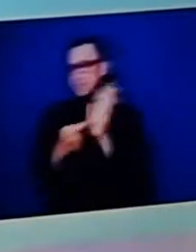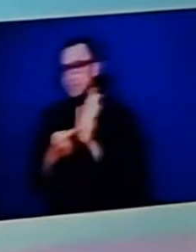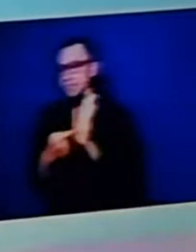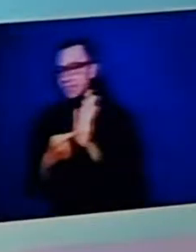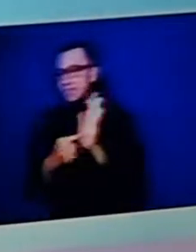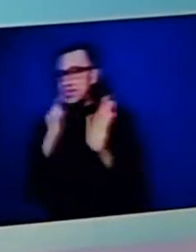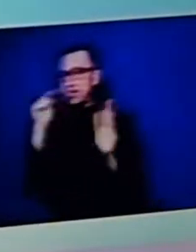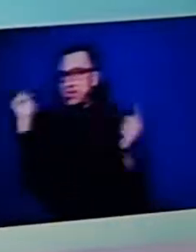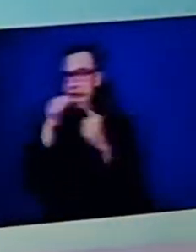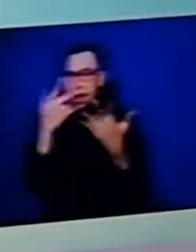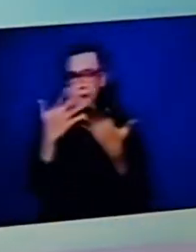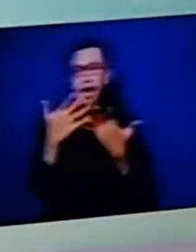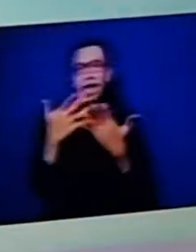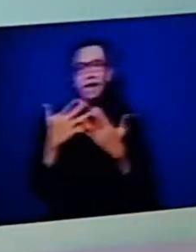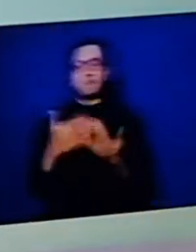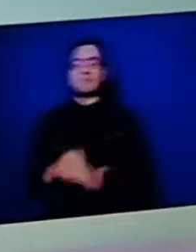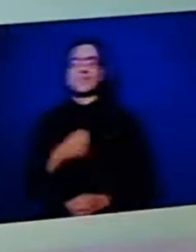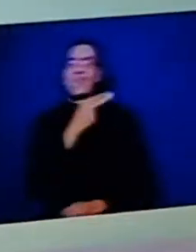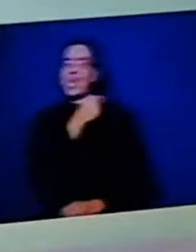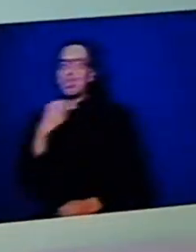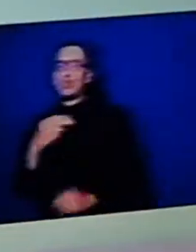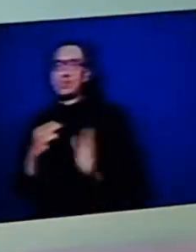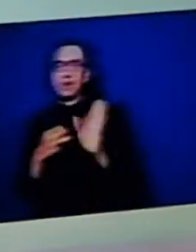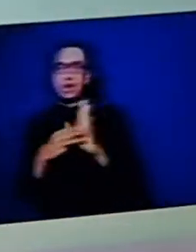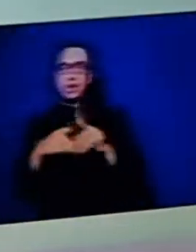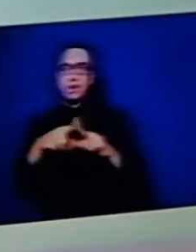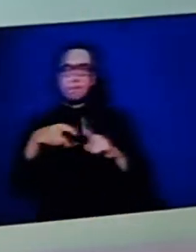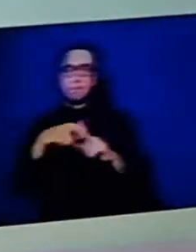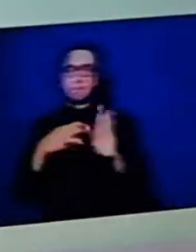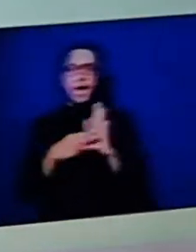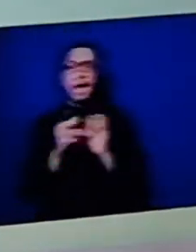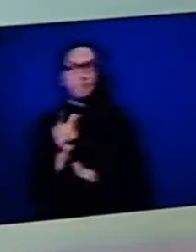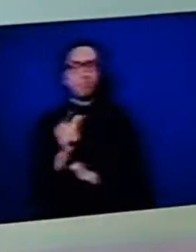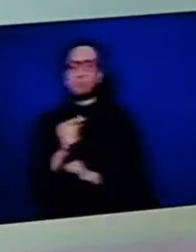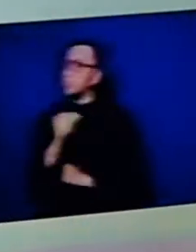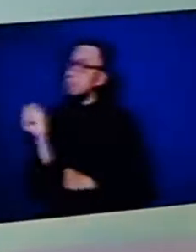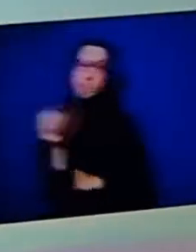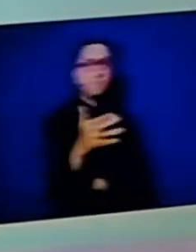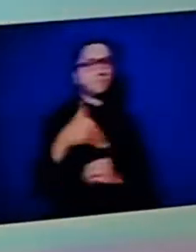cepat membawa kemakmuran dan keadilan bagi rakyat Indonesia. Ya baik.